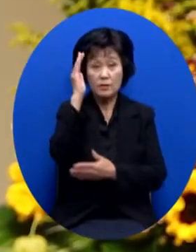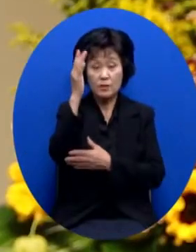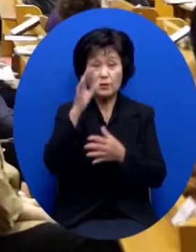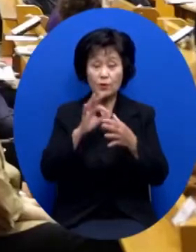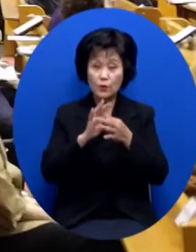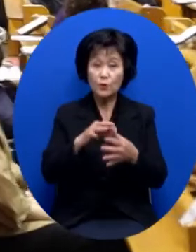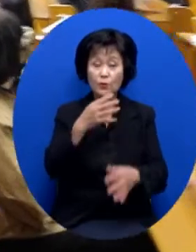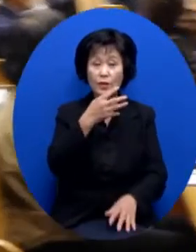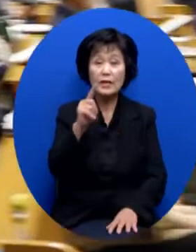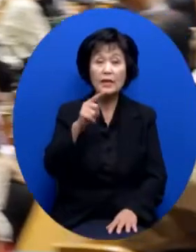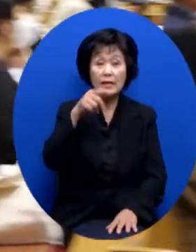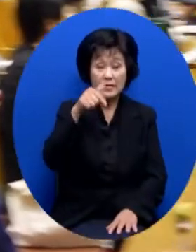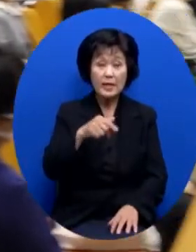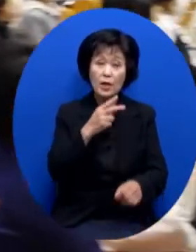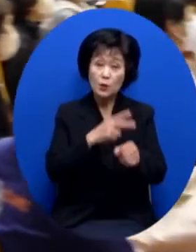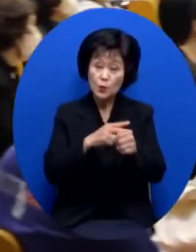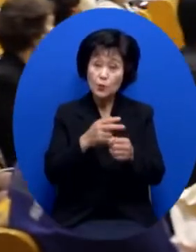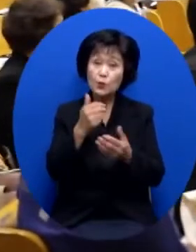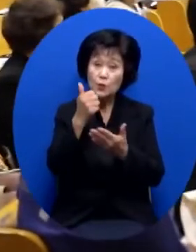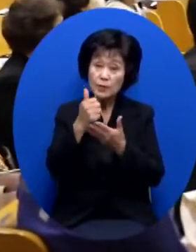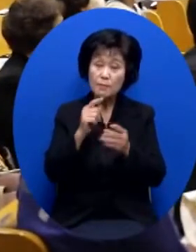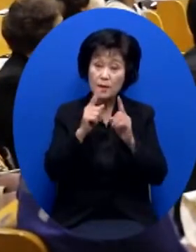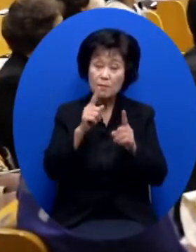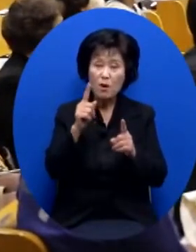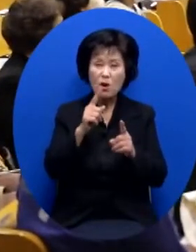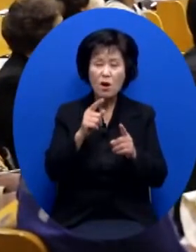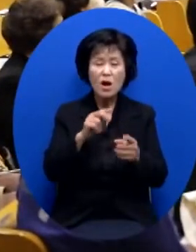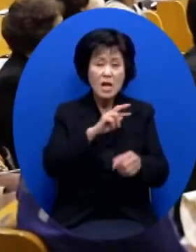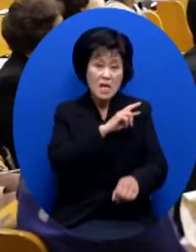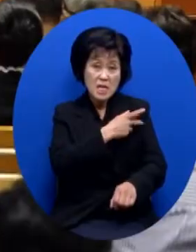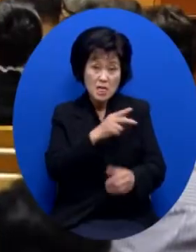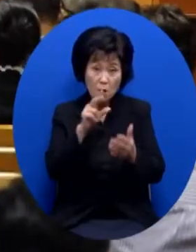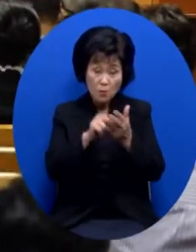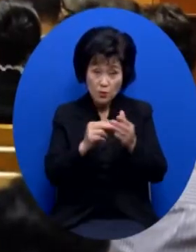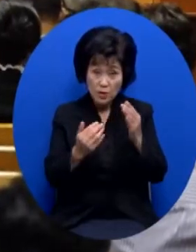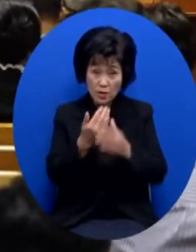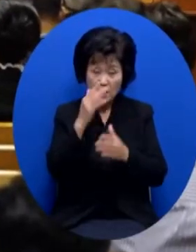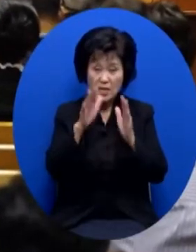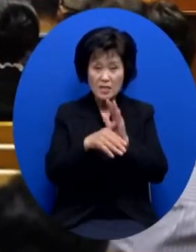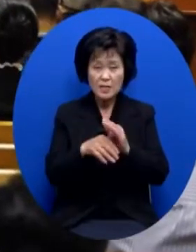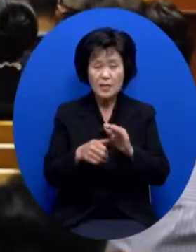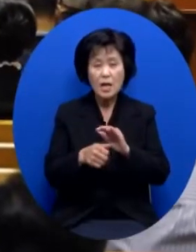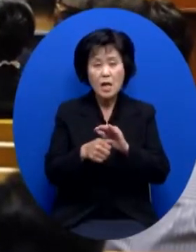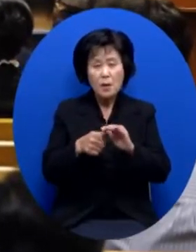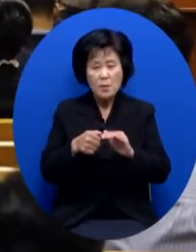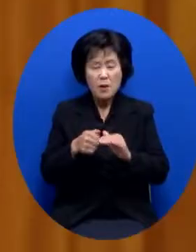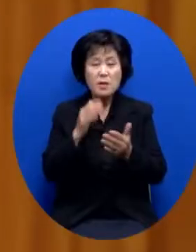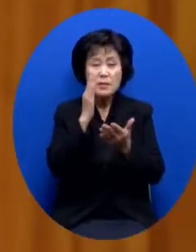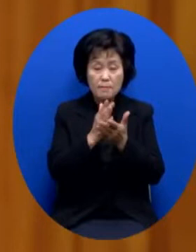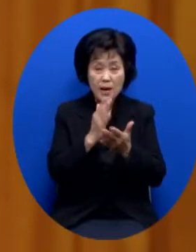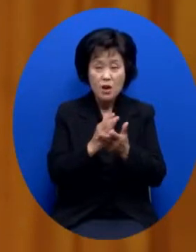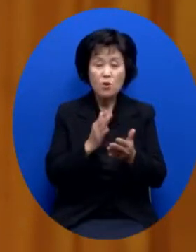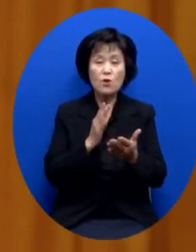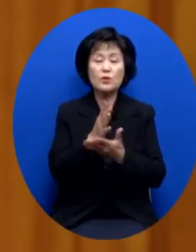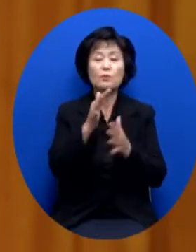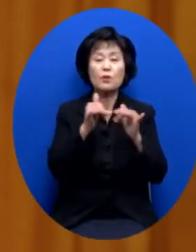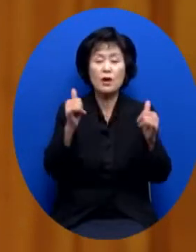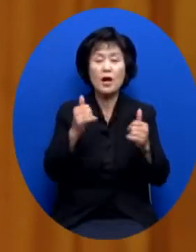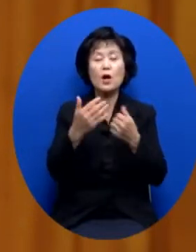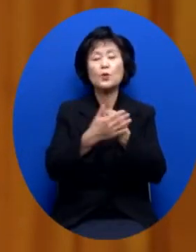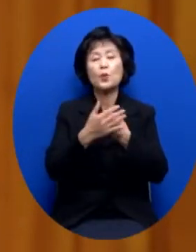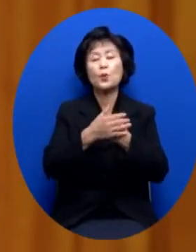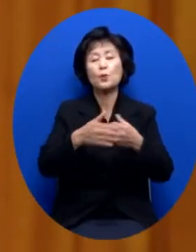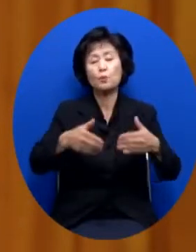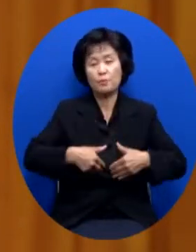탁지일 교수는 이단 문제가 생겼을 때 죄책감으로 감추는 것보다 건강한 노출을 통해 전문가의 도움을 받는 지혜가